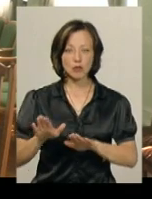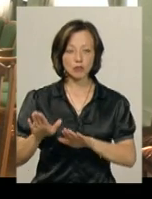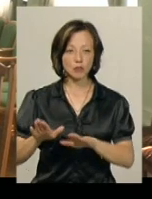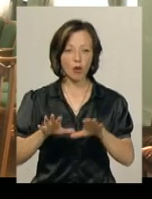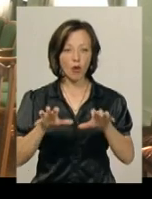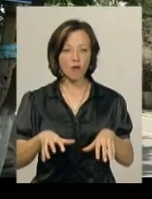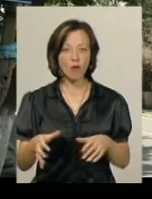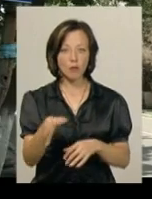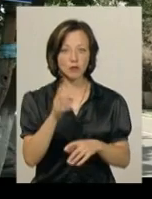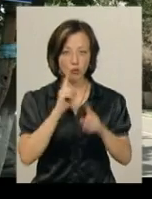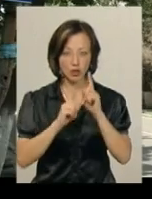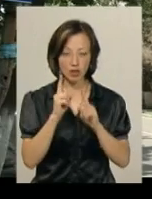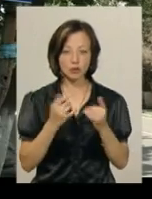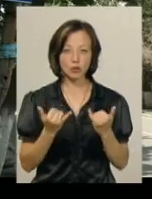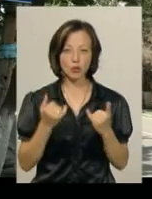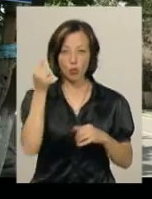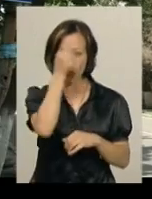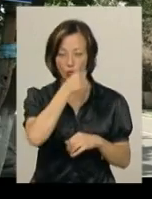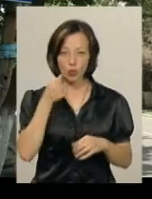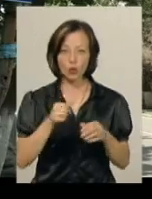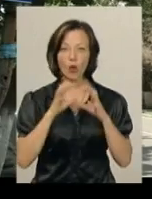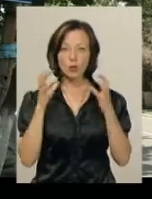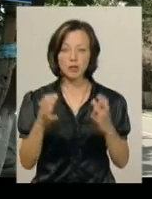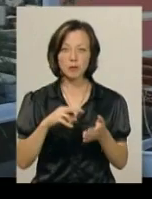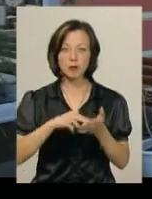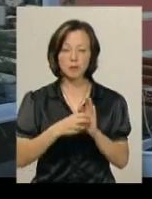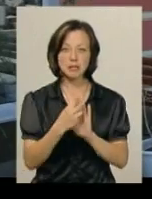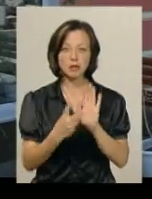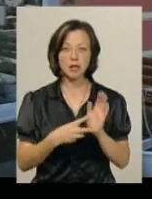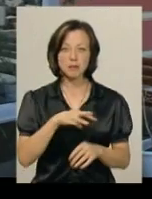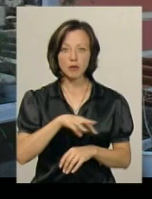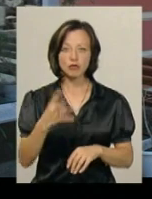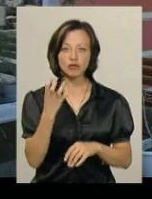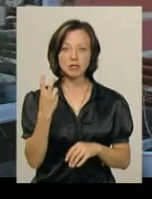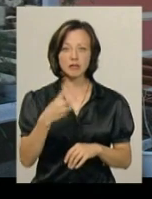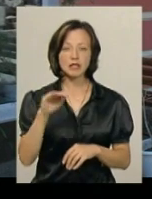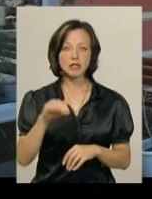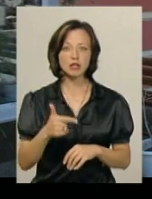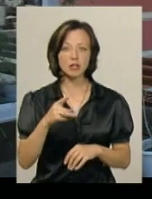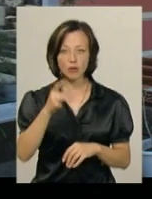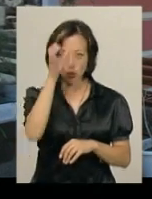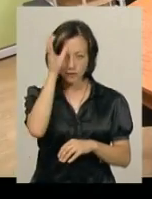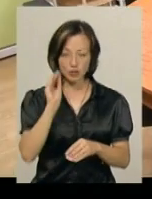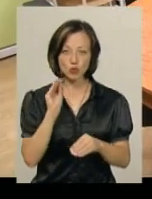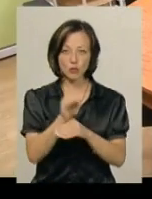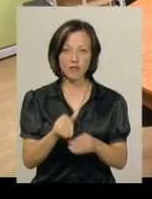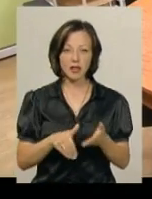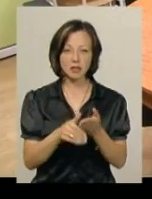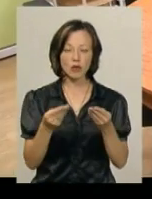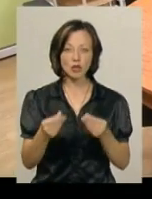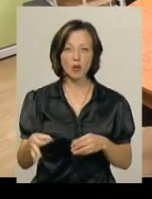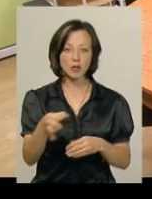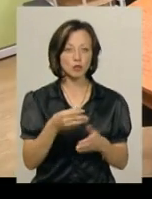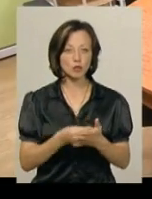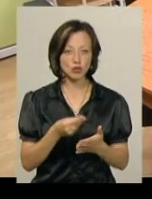голови обласної ради. Цього року на отримання Славотинки передбачено 17 мільйонів 420 тисяч гривень освітньої субвенції та грошей з